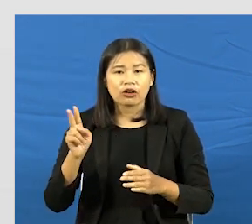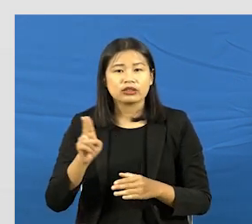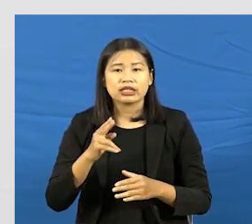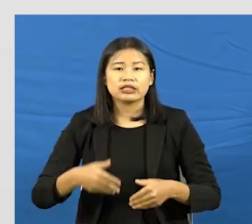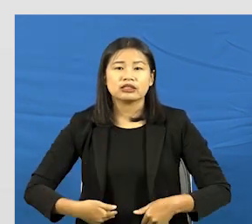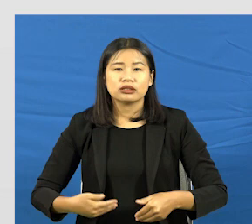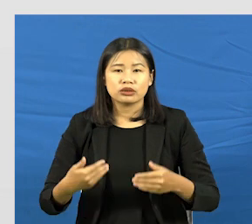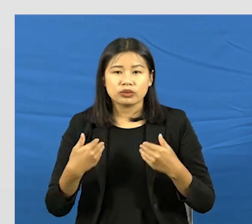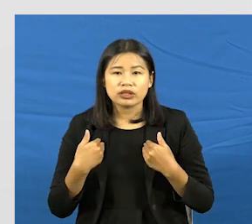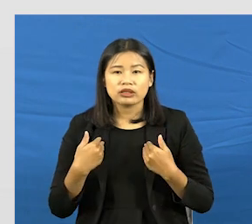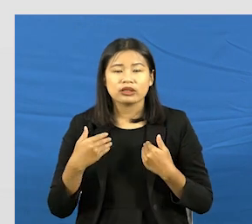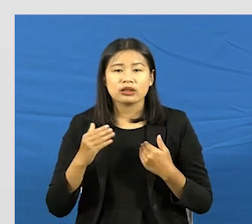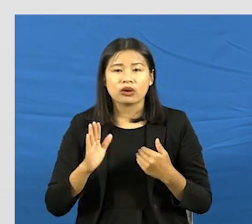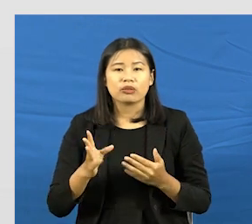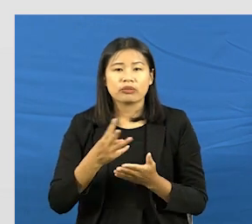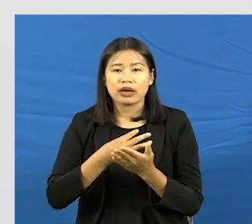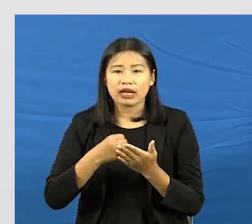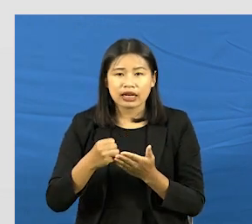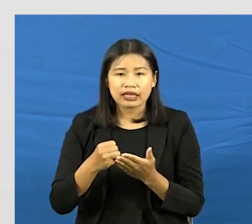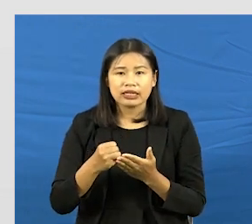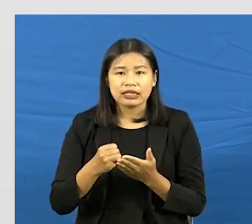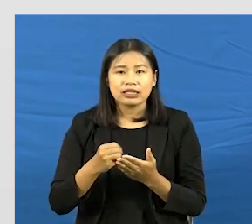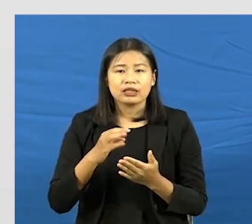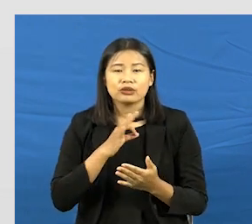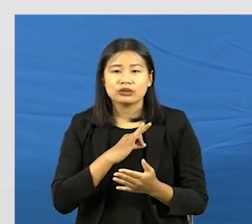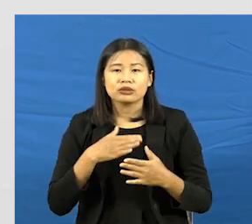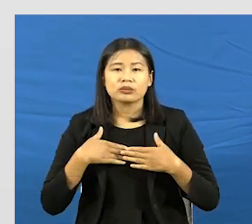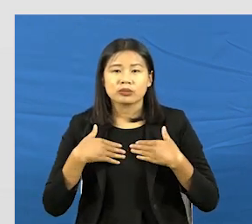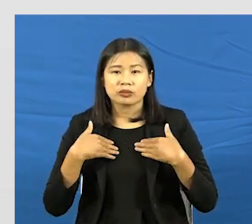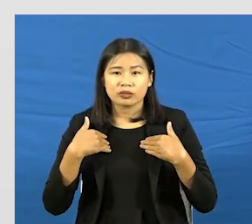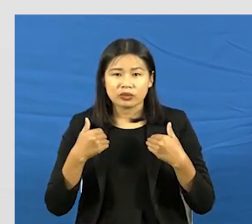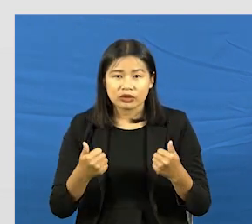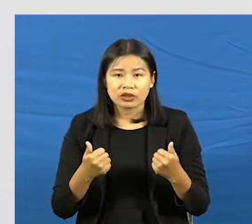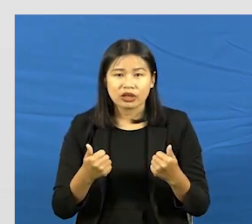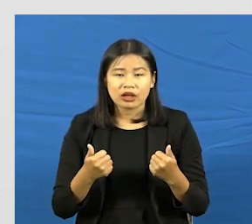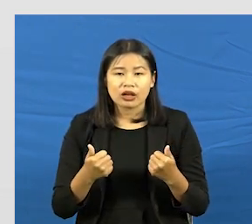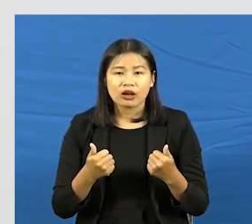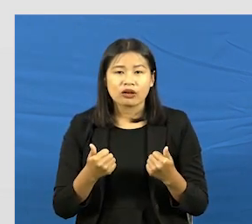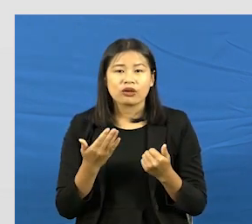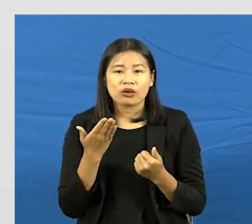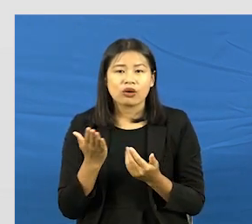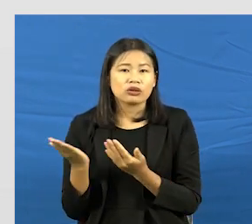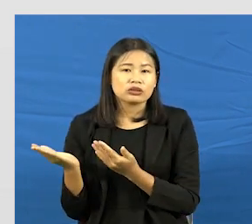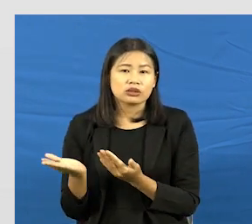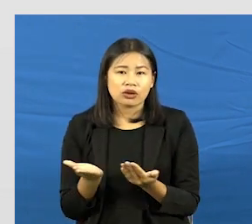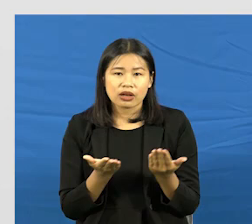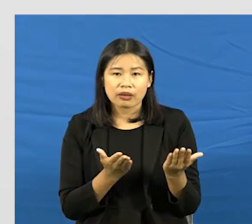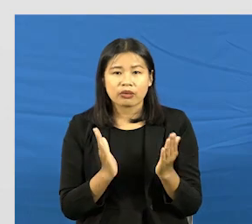เป็นสุขนะครับก็ขอต้อนรับนักศึกษาใหม่ทุกคนครับสวัสดีครับ